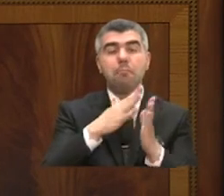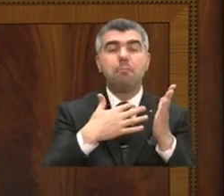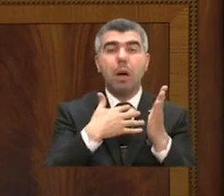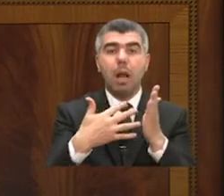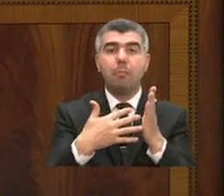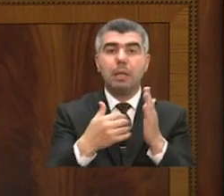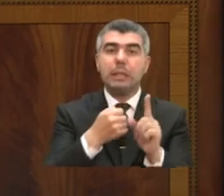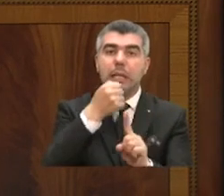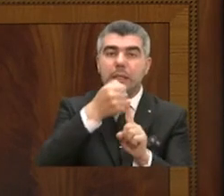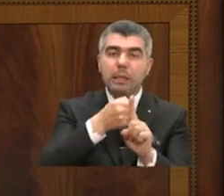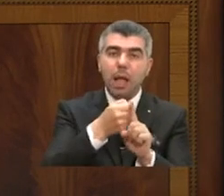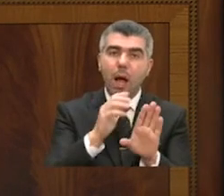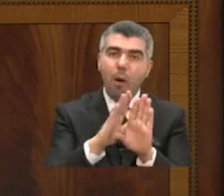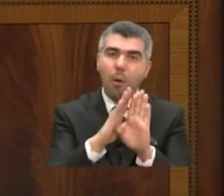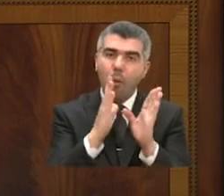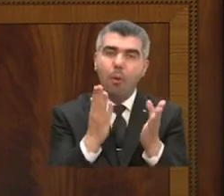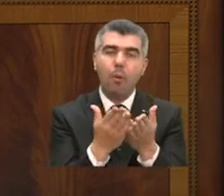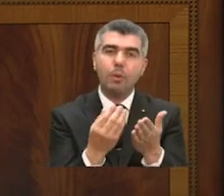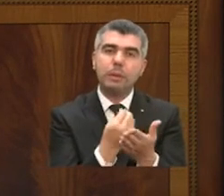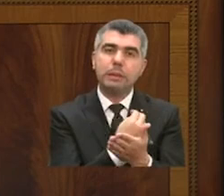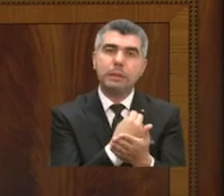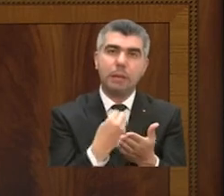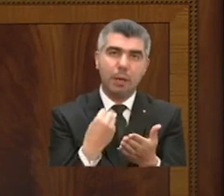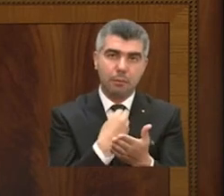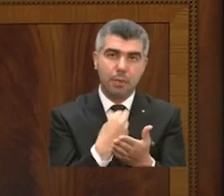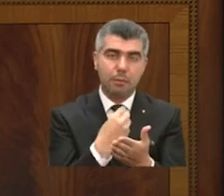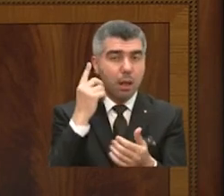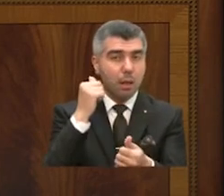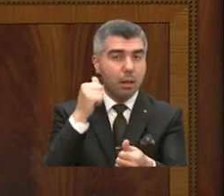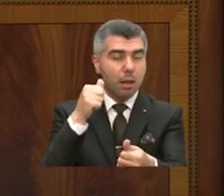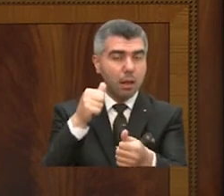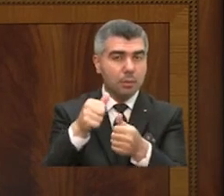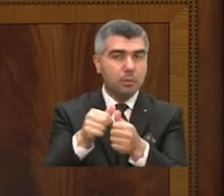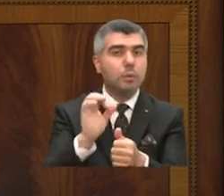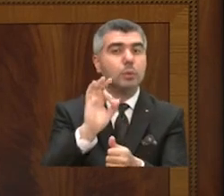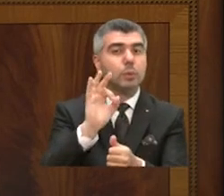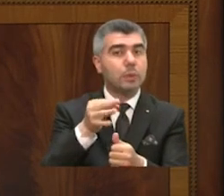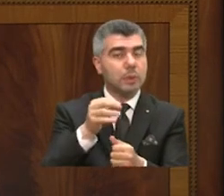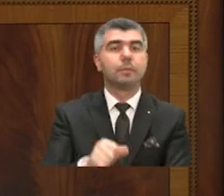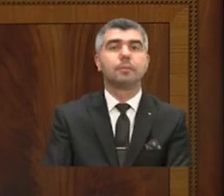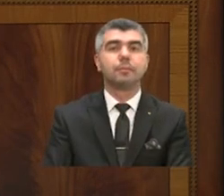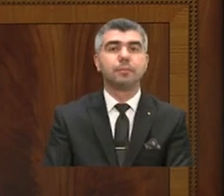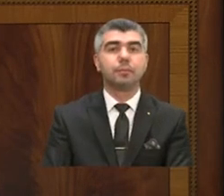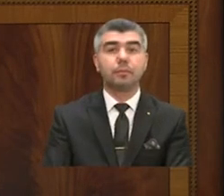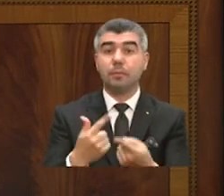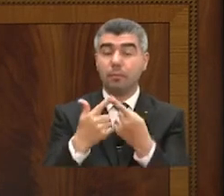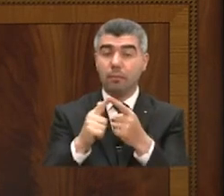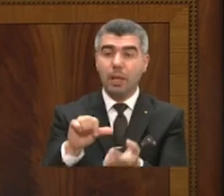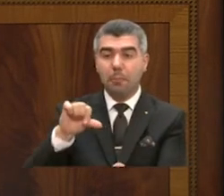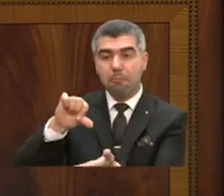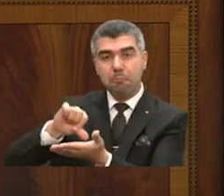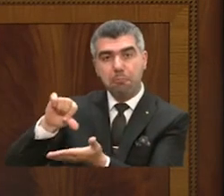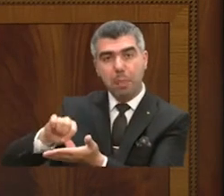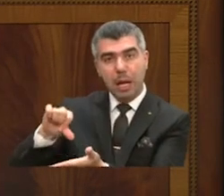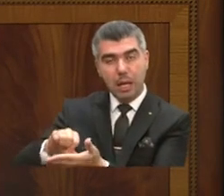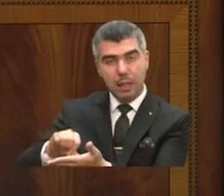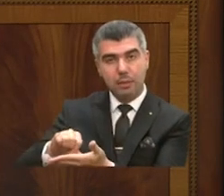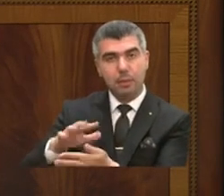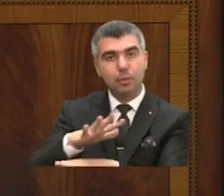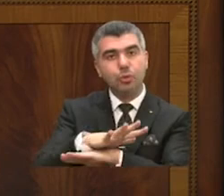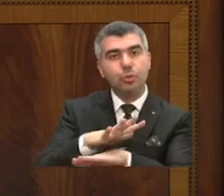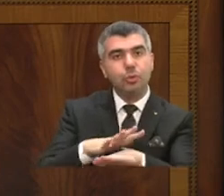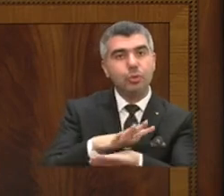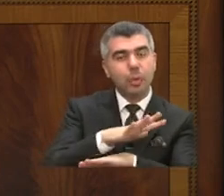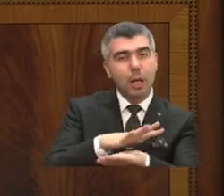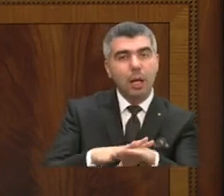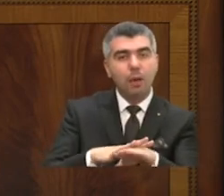الإصلاحي الهيكلي لقطاع الصحة على إرساء حكامة جيدة للقطاع على المستوى المركزي والجهوي من أجل